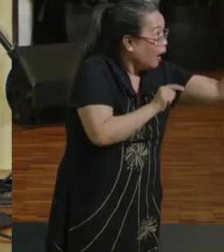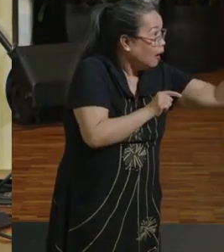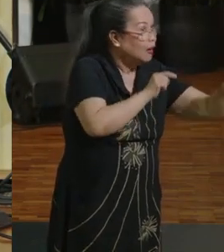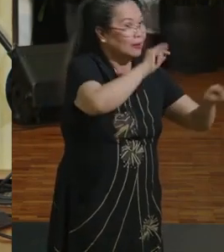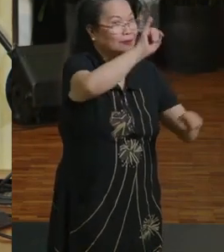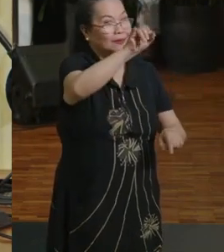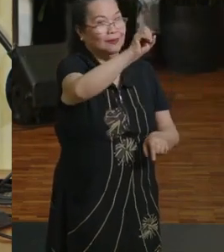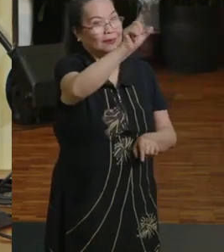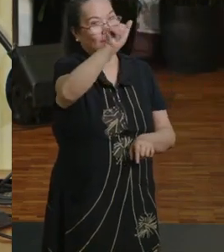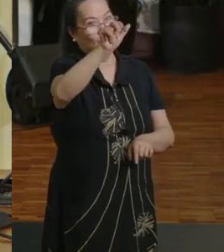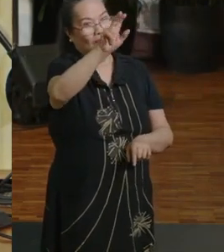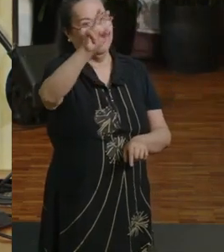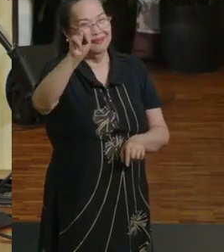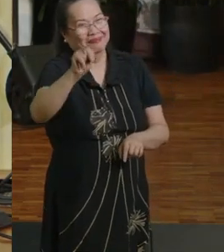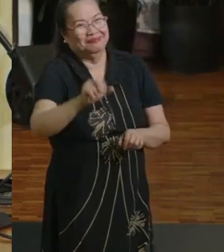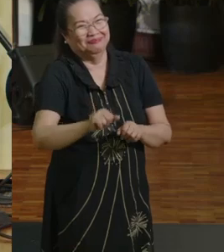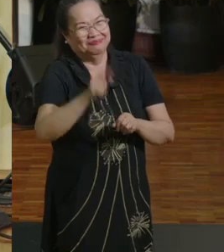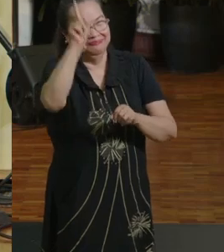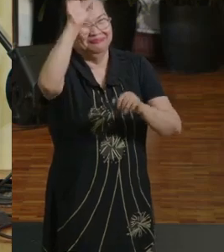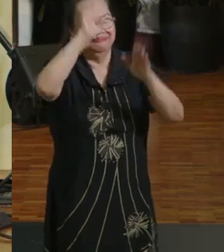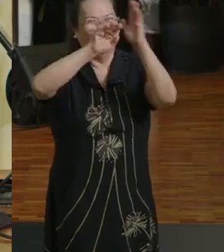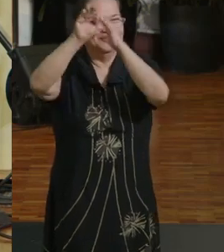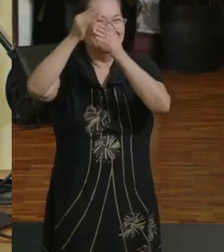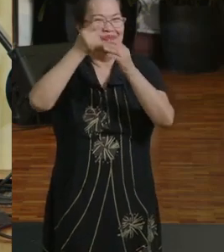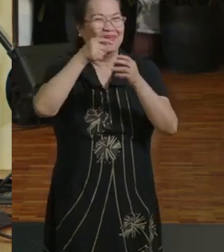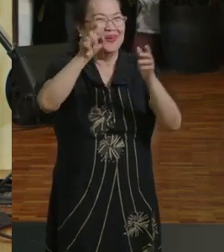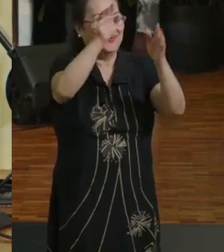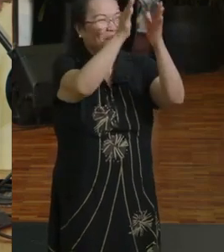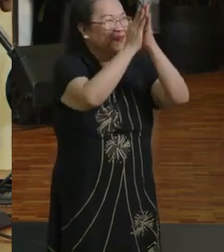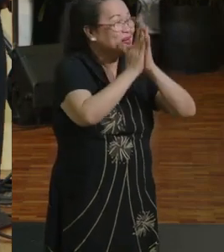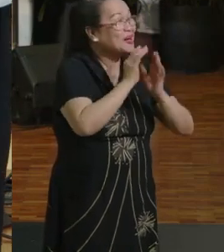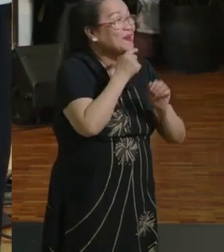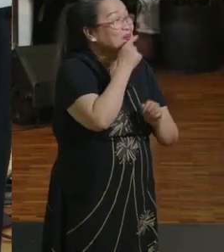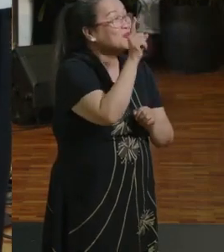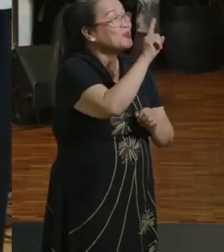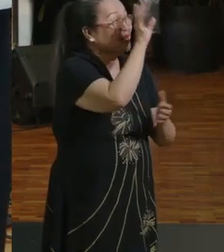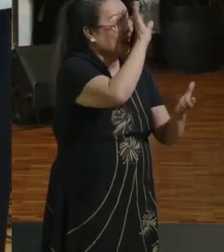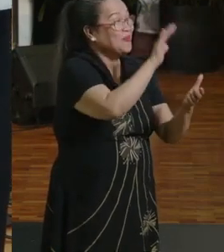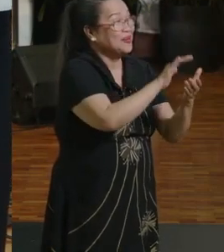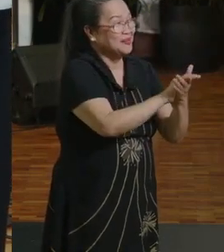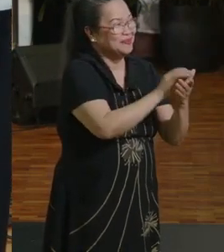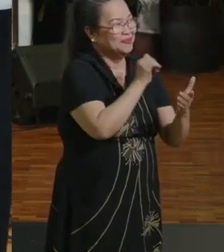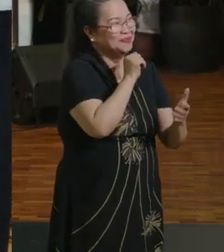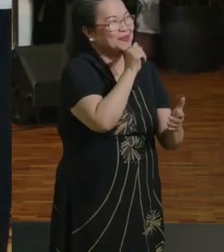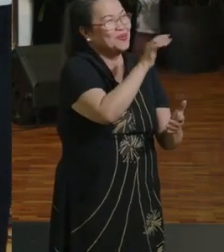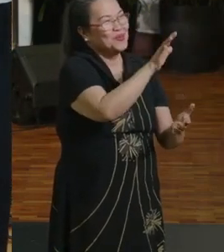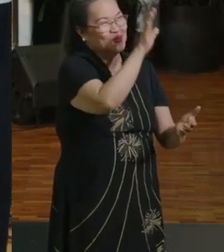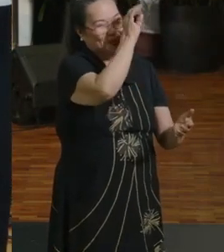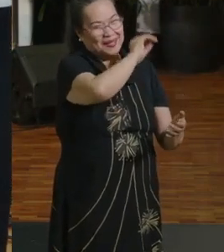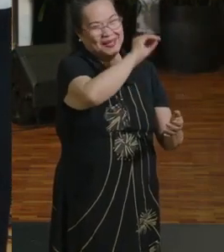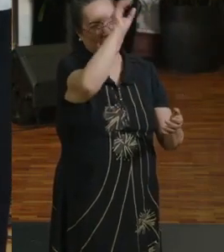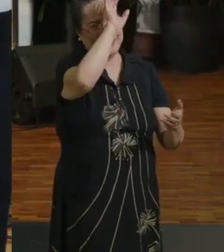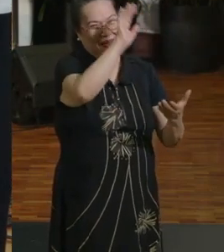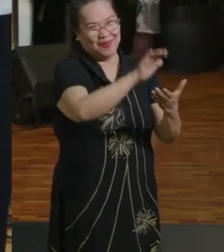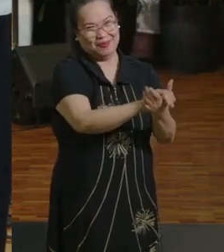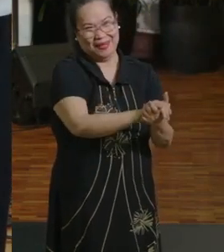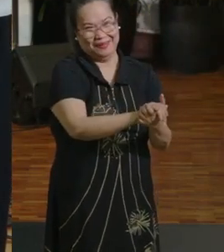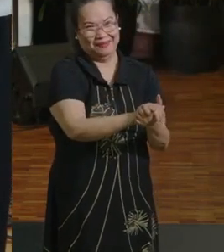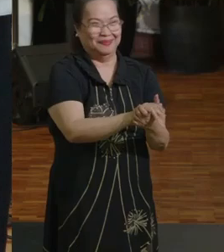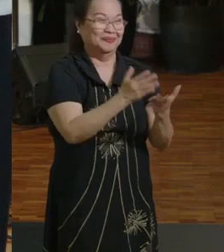Joanna. Tanungin natin kung ano nangyari kay Manaen. Siguro sinera niya ng gospel.